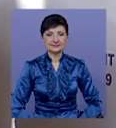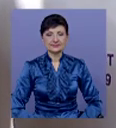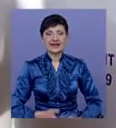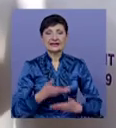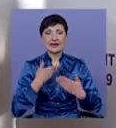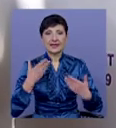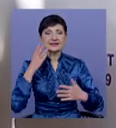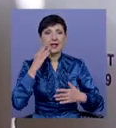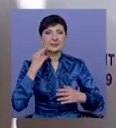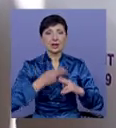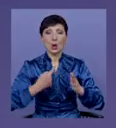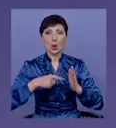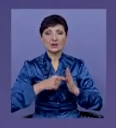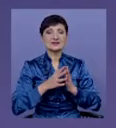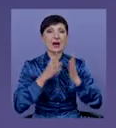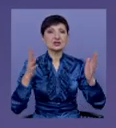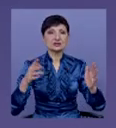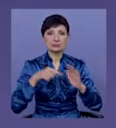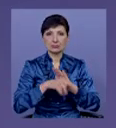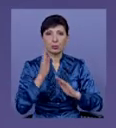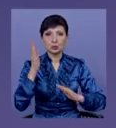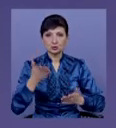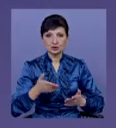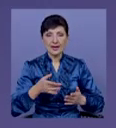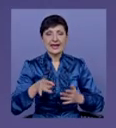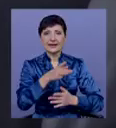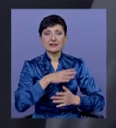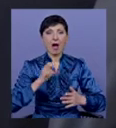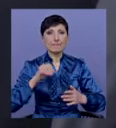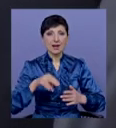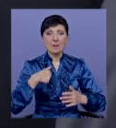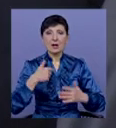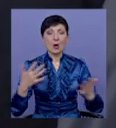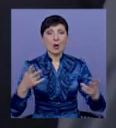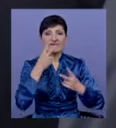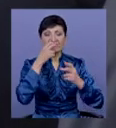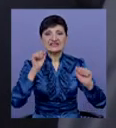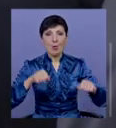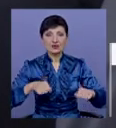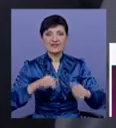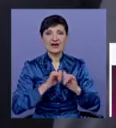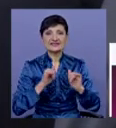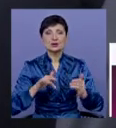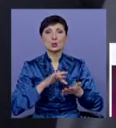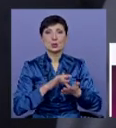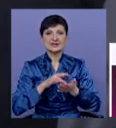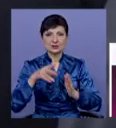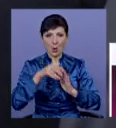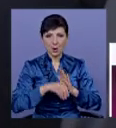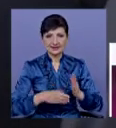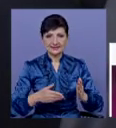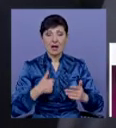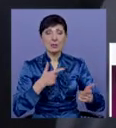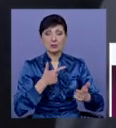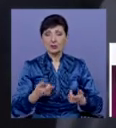Для нас Алматы – это город с большим потенциалом, региональный хаб, и мы видим огромные возможности в развитии туристической отрасли,